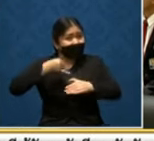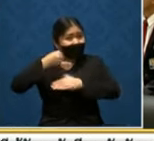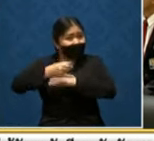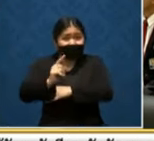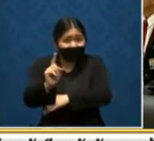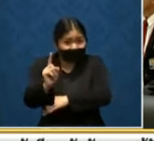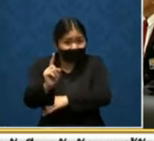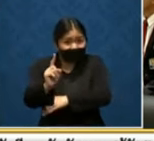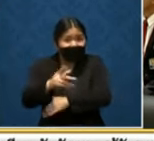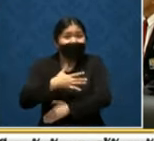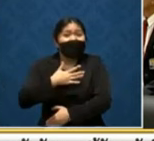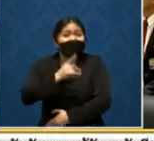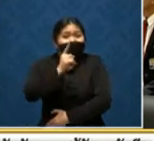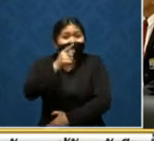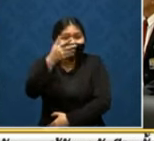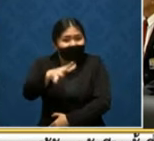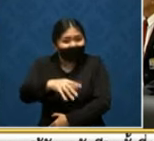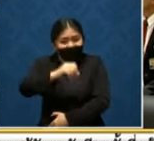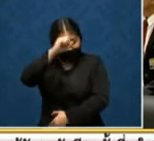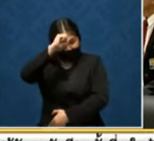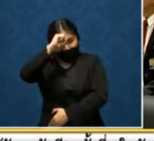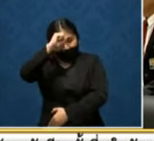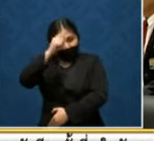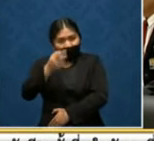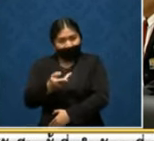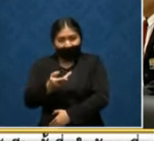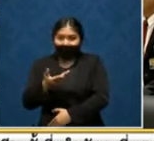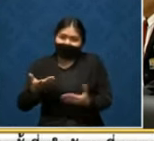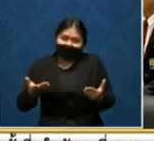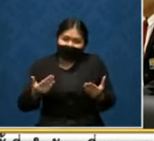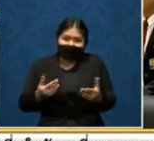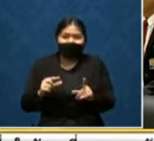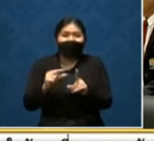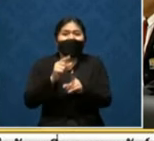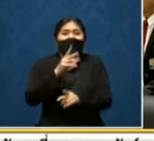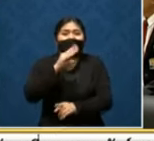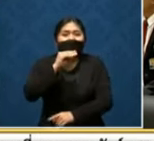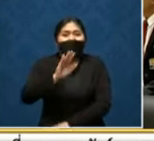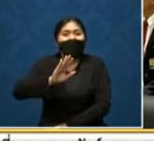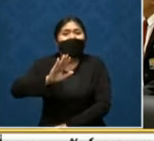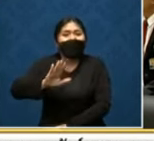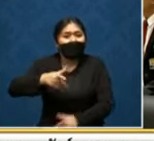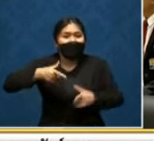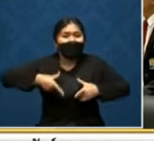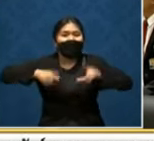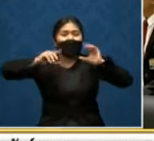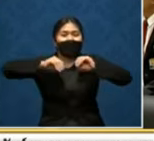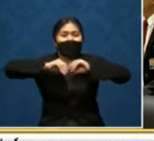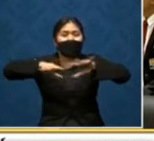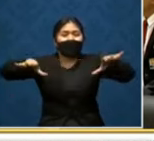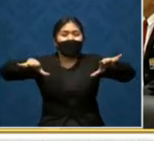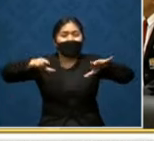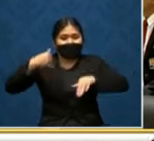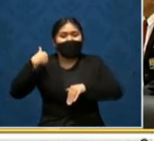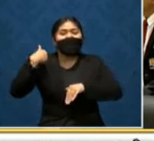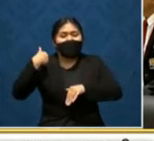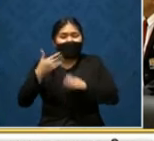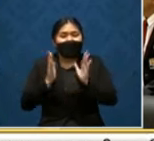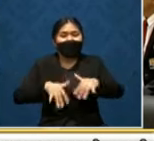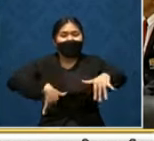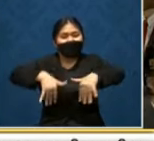กูว่าแล้วโง่ชิบหายเลยอันนี้คือคำพูดของเขานะครับที่โด่งดังในโซเชียลแล้วก็พี่น้อง